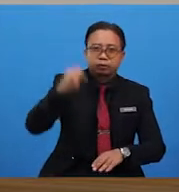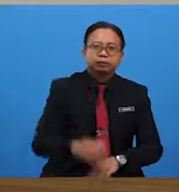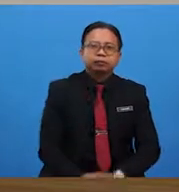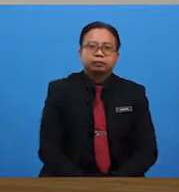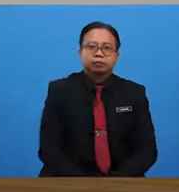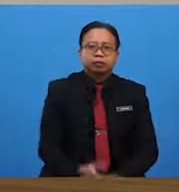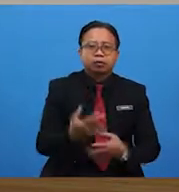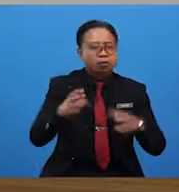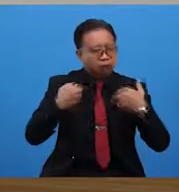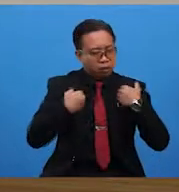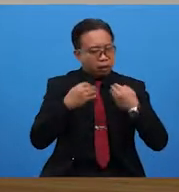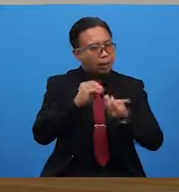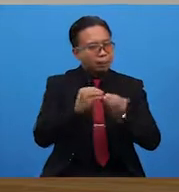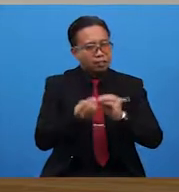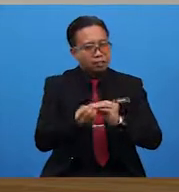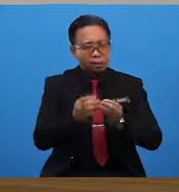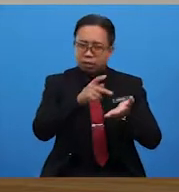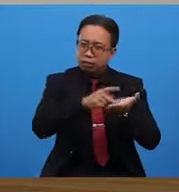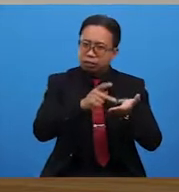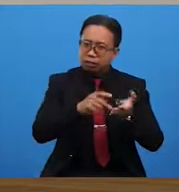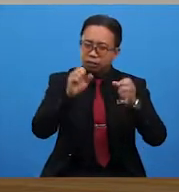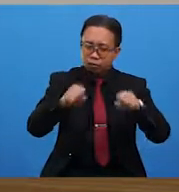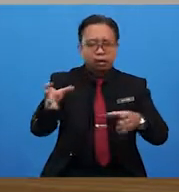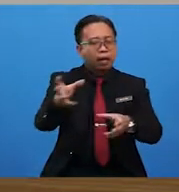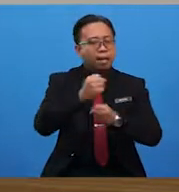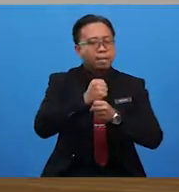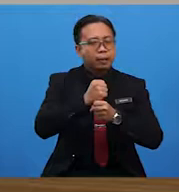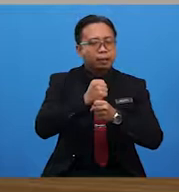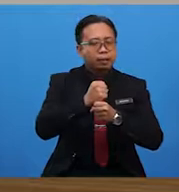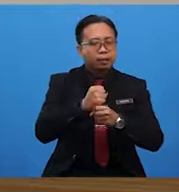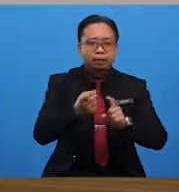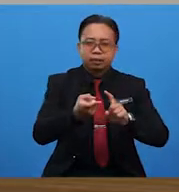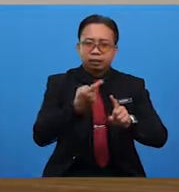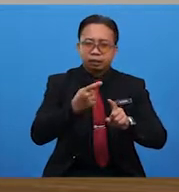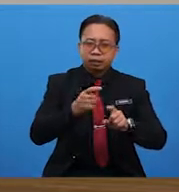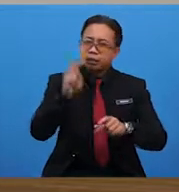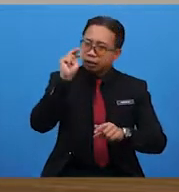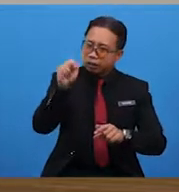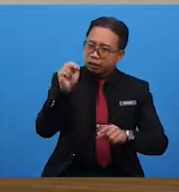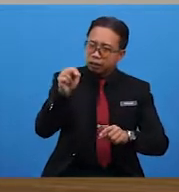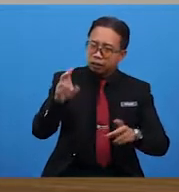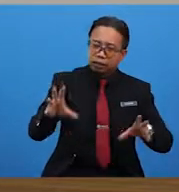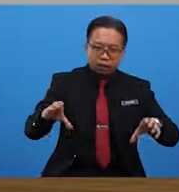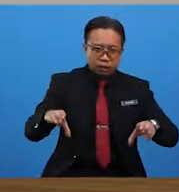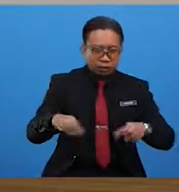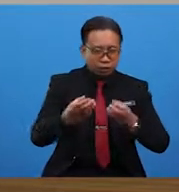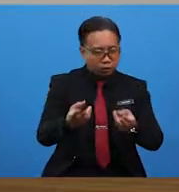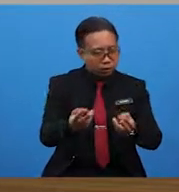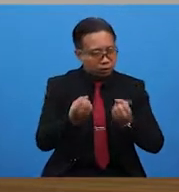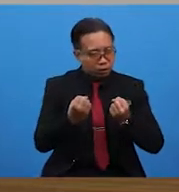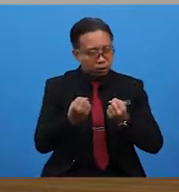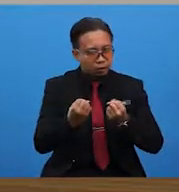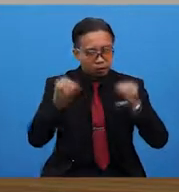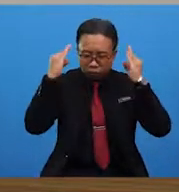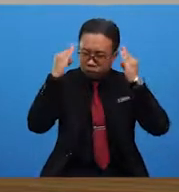terhadap permasalahan kajian bolehlah mulai mengumpul maklum Ai yang berkaitan sesuai hasil penulisan cadangan pengkaryaan lebih